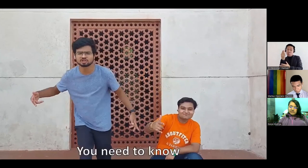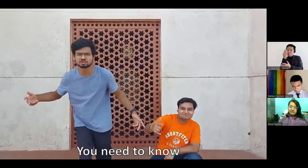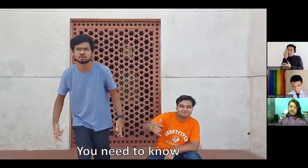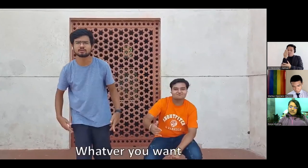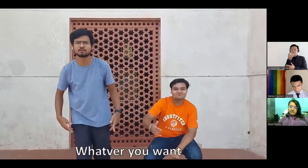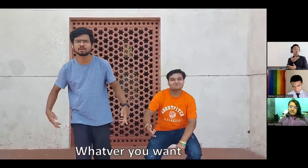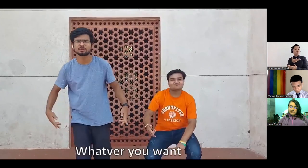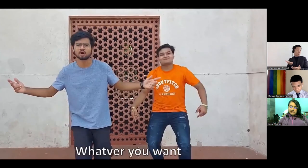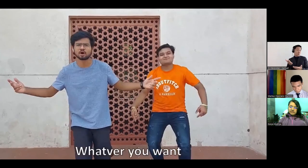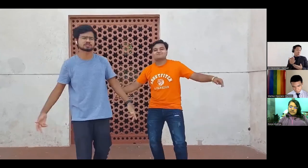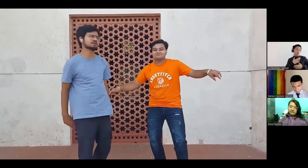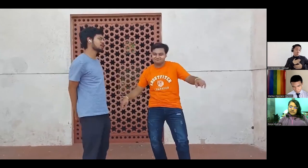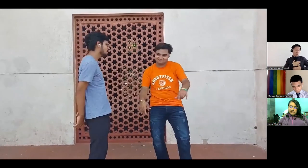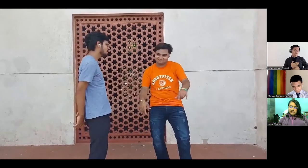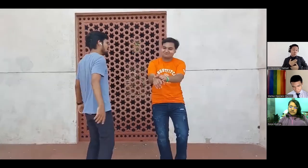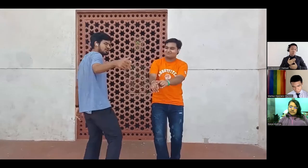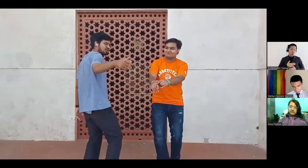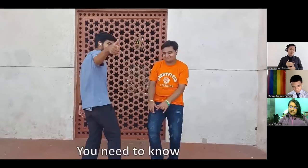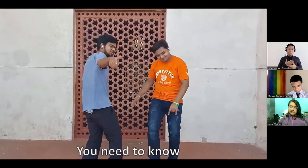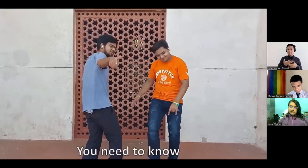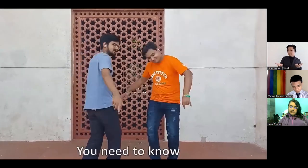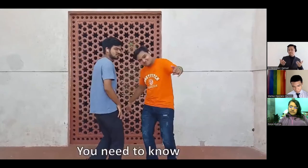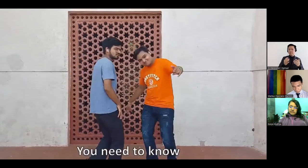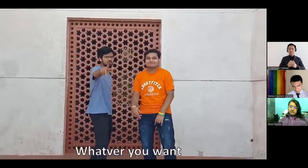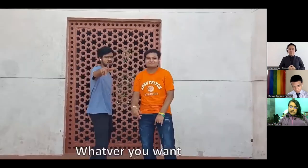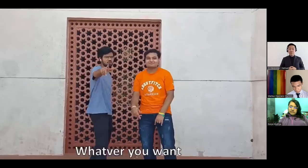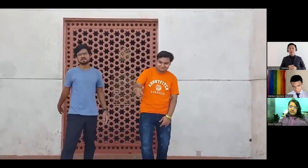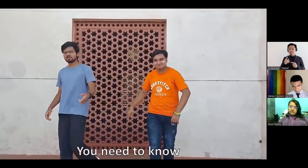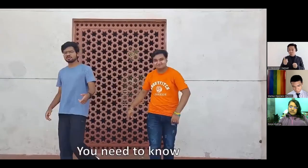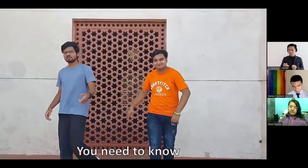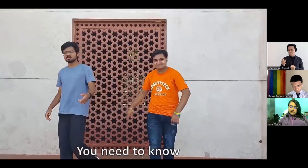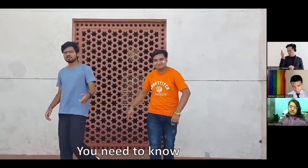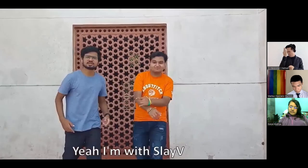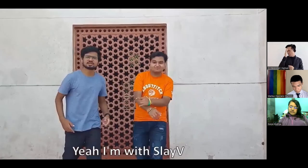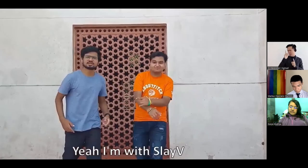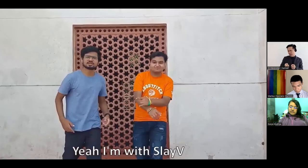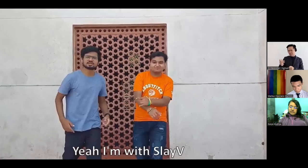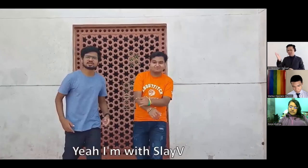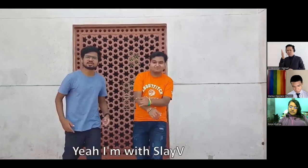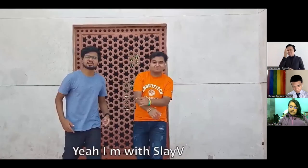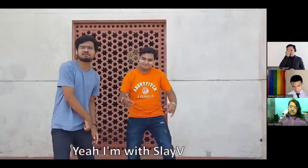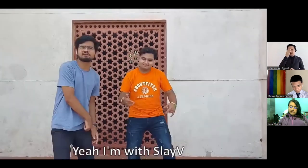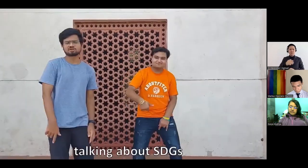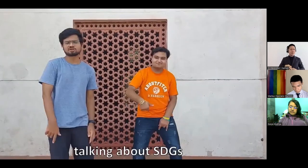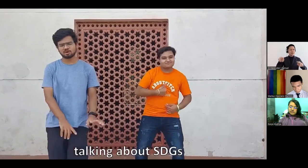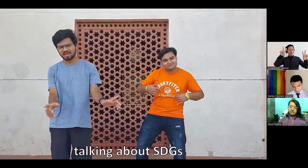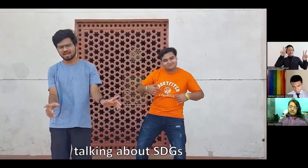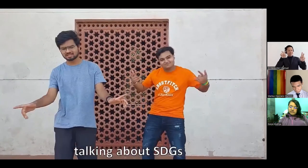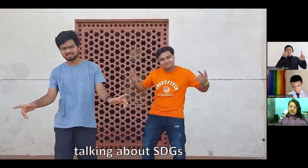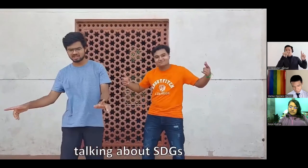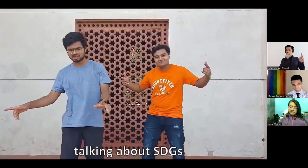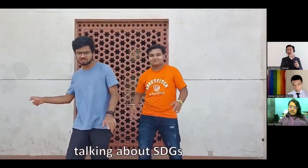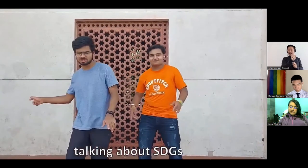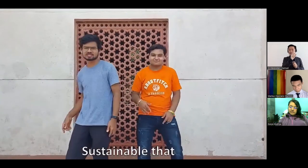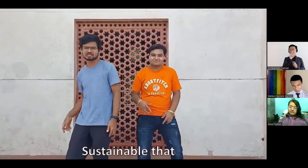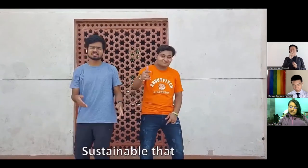वांट यू नीड टू नो व्हाटएवर यू वांट यू नीड टू नो ये आई एम स्ले वी टॉकिंग अबाउट SDGs sustainable